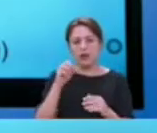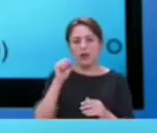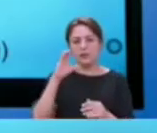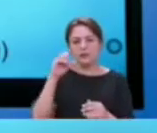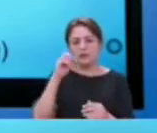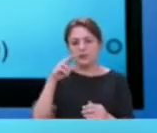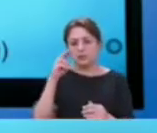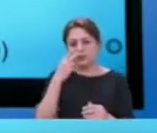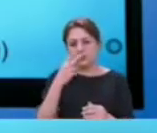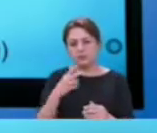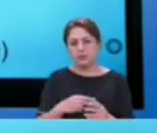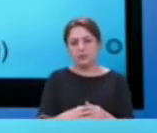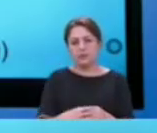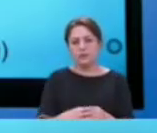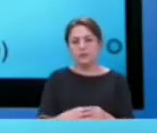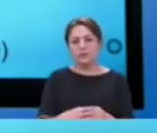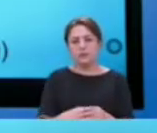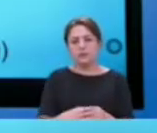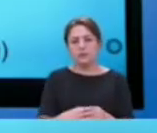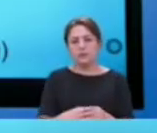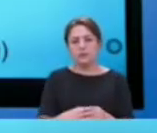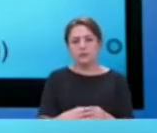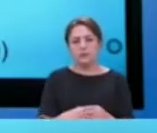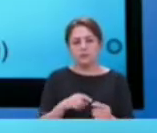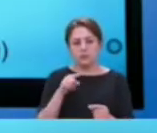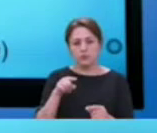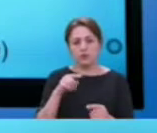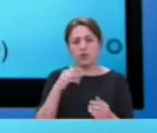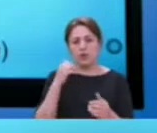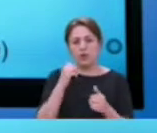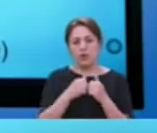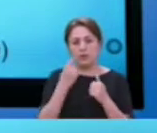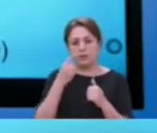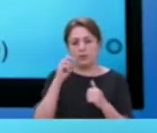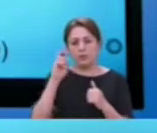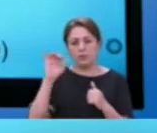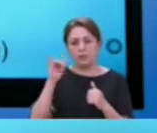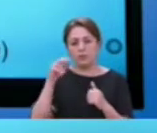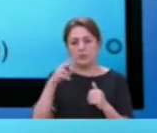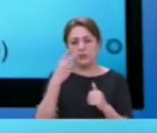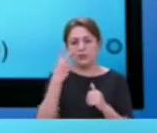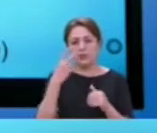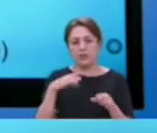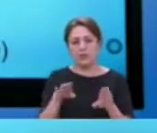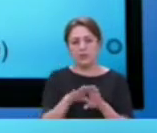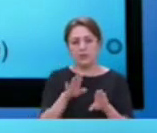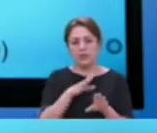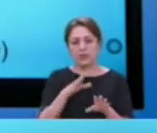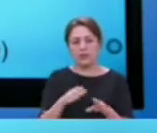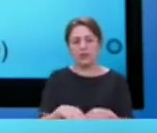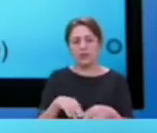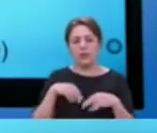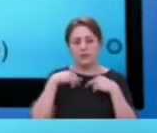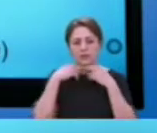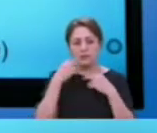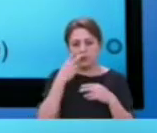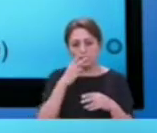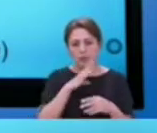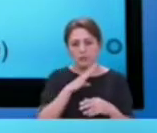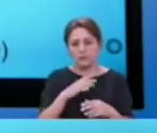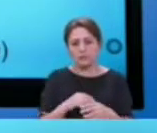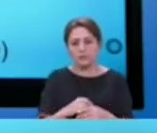sida. Demak, buni har bir bo'lmasi 2 ga teng ekan. E'tibor